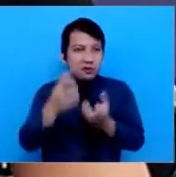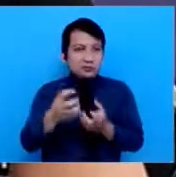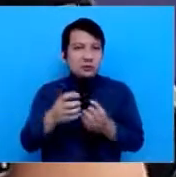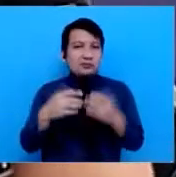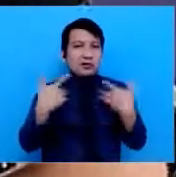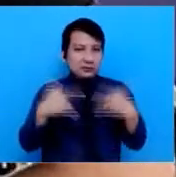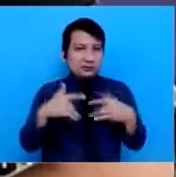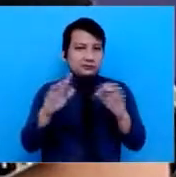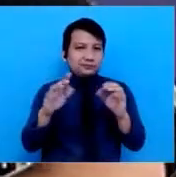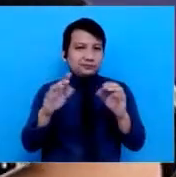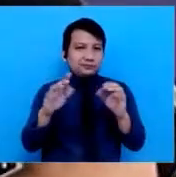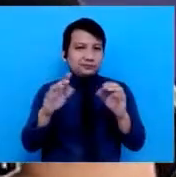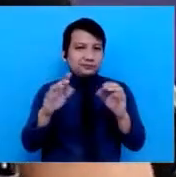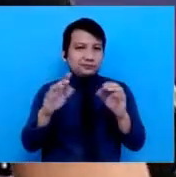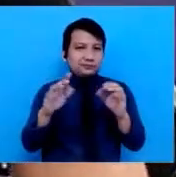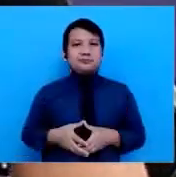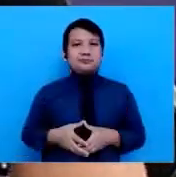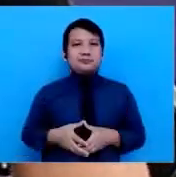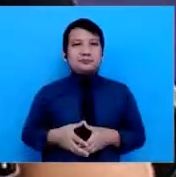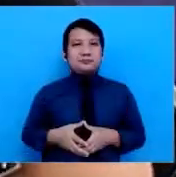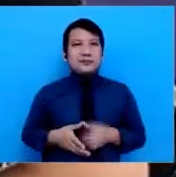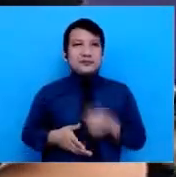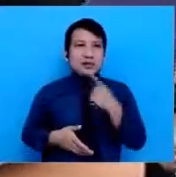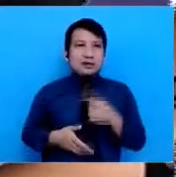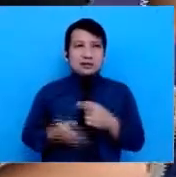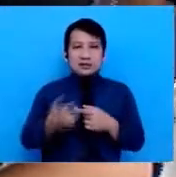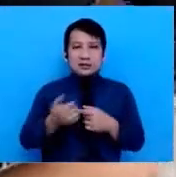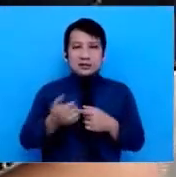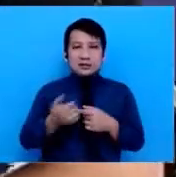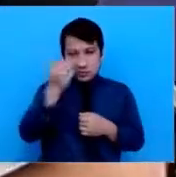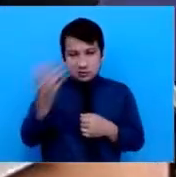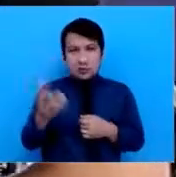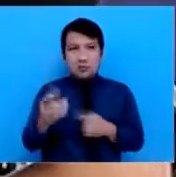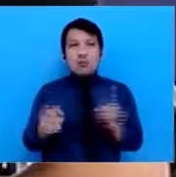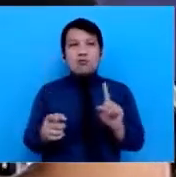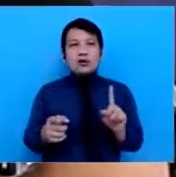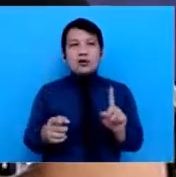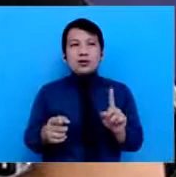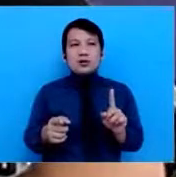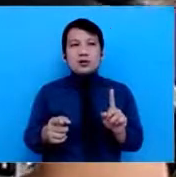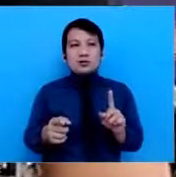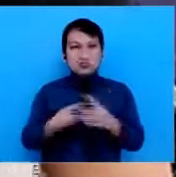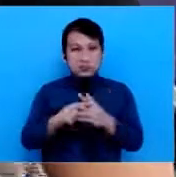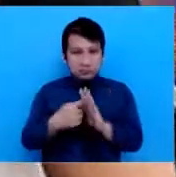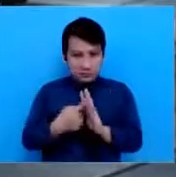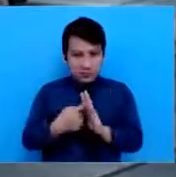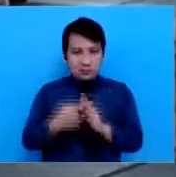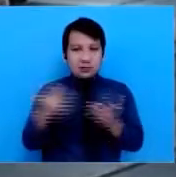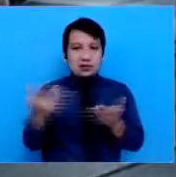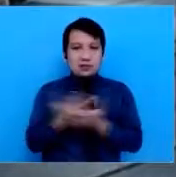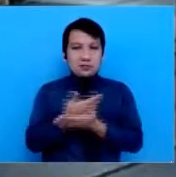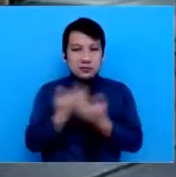to. And yung iba naman is para mag-start ng body goals.